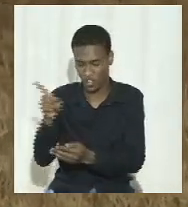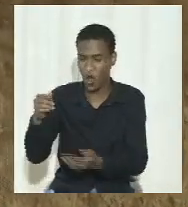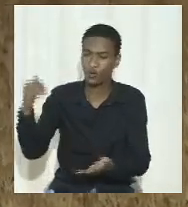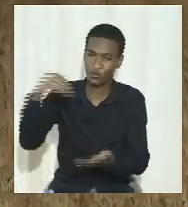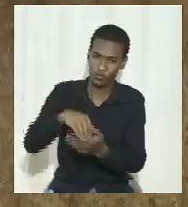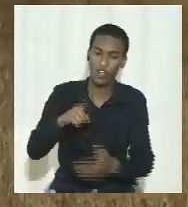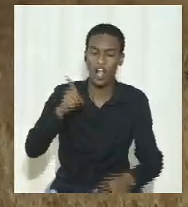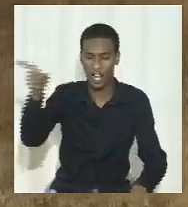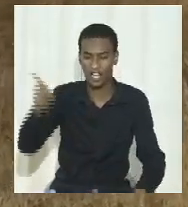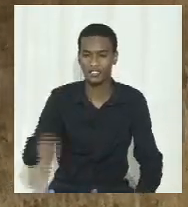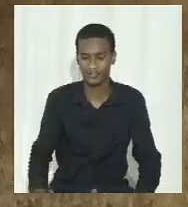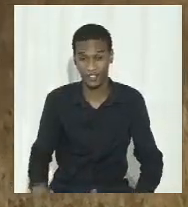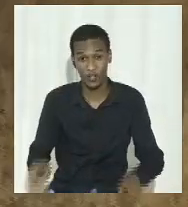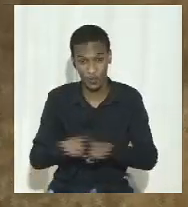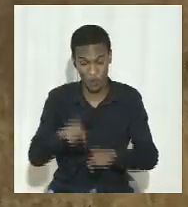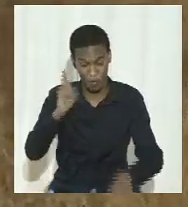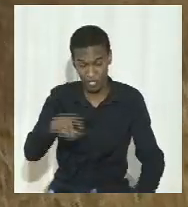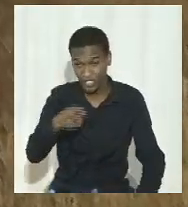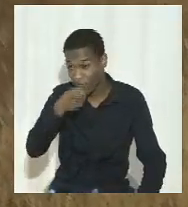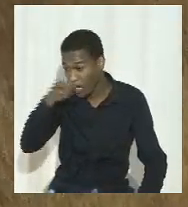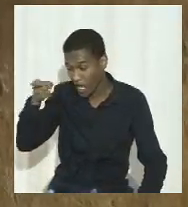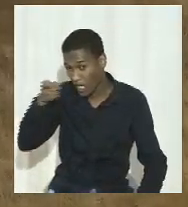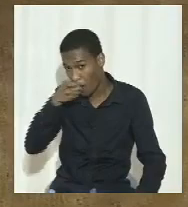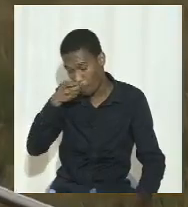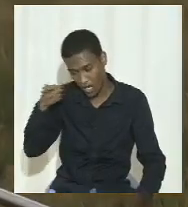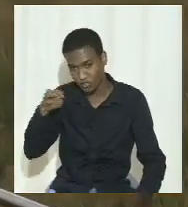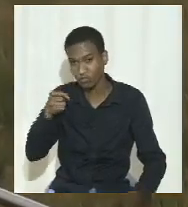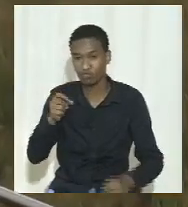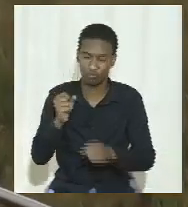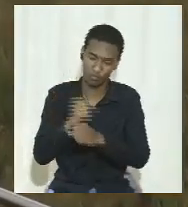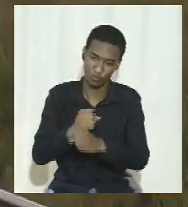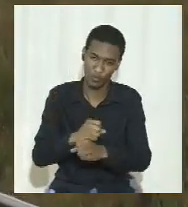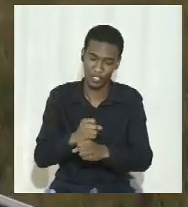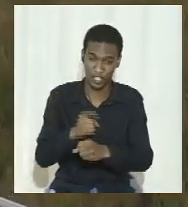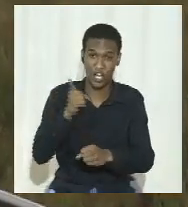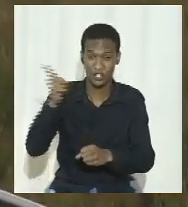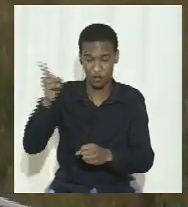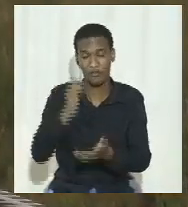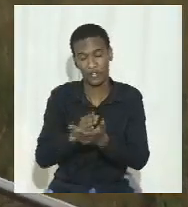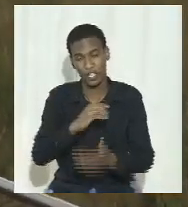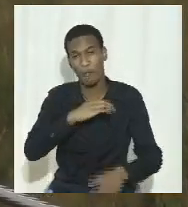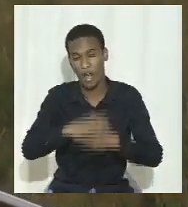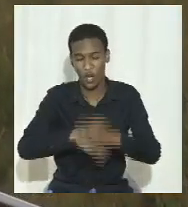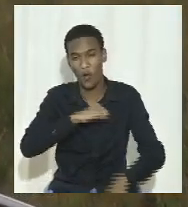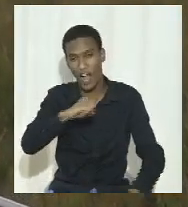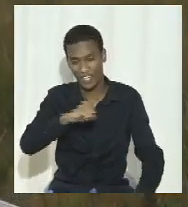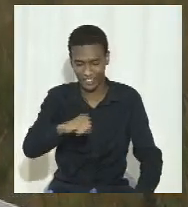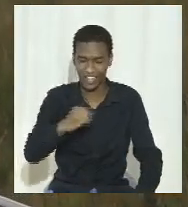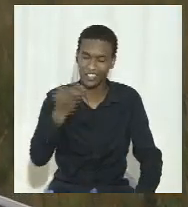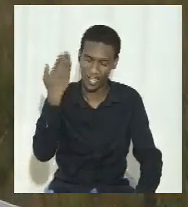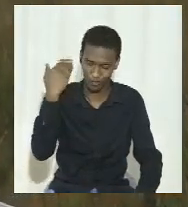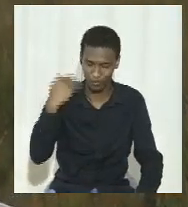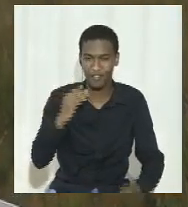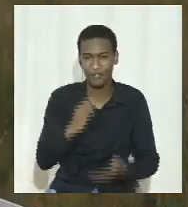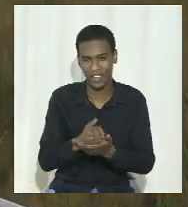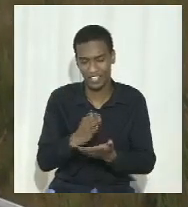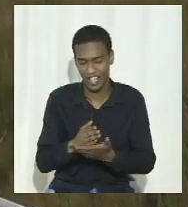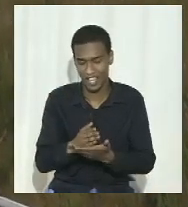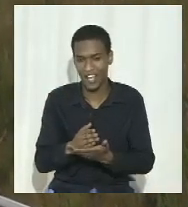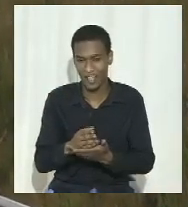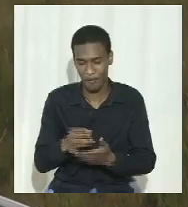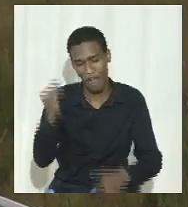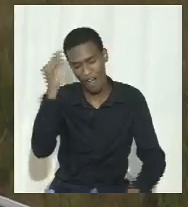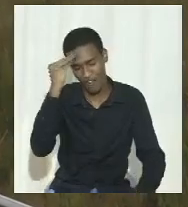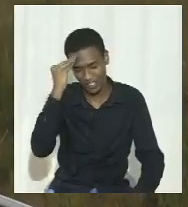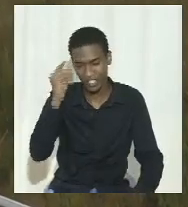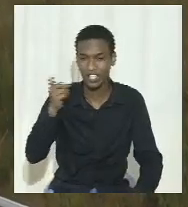moa zany dia misy ihany koa ireo prospection zany a izay atao hoe fa asa mahazatra ny zareo avy ao amin'ny fitoerana famangorana valala